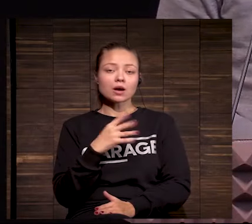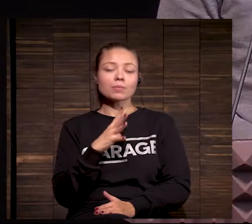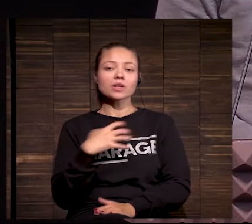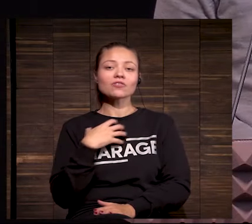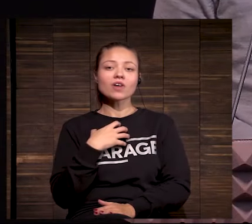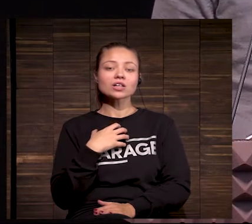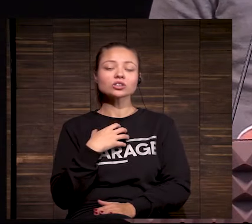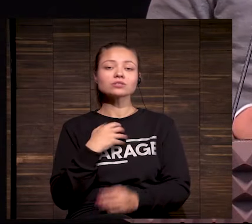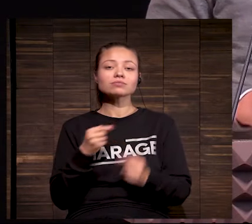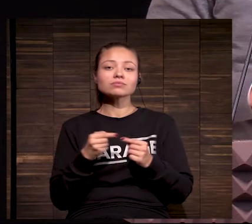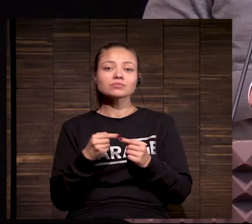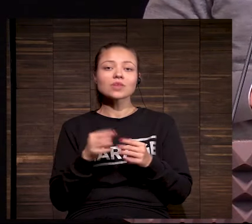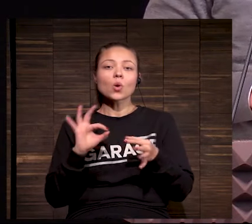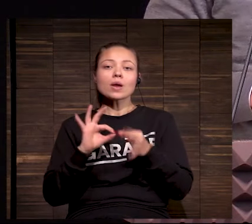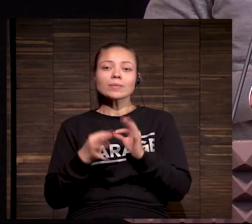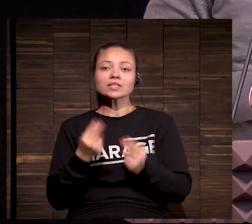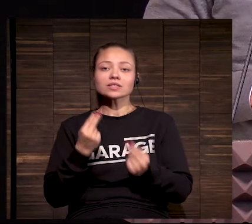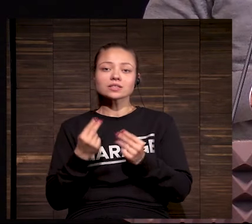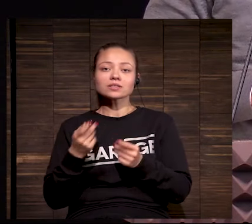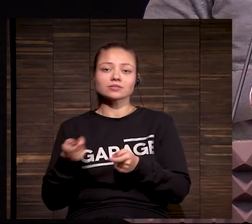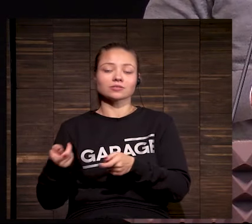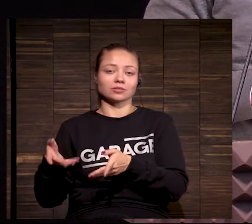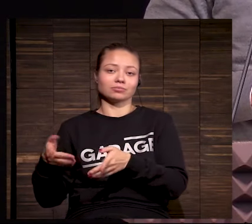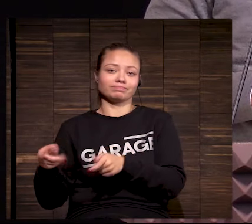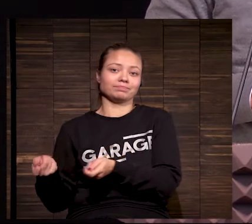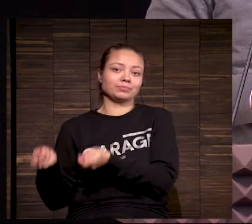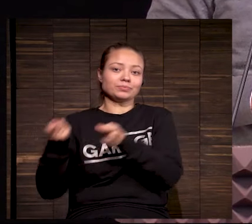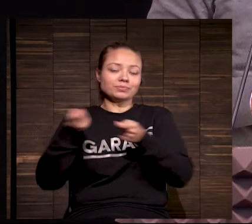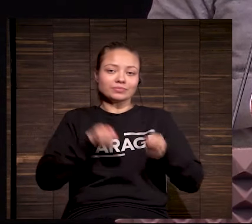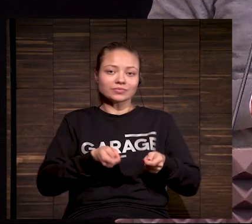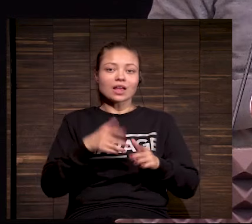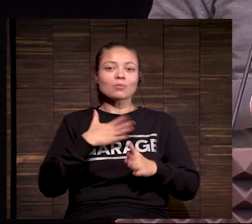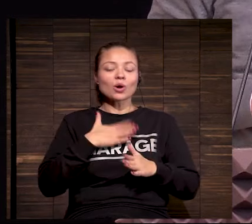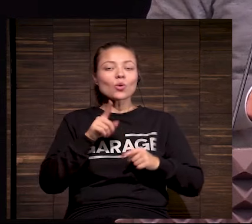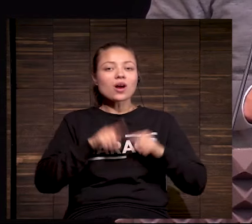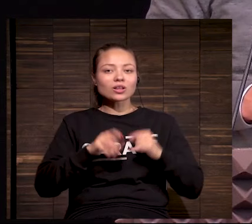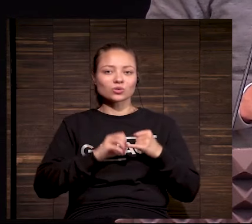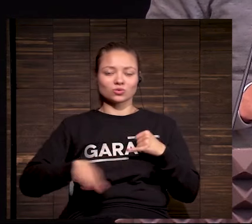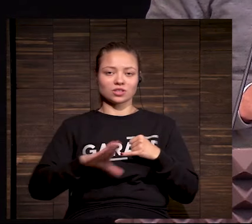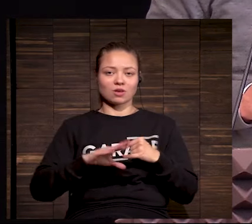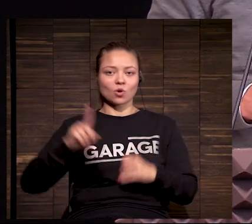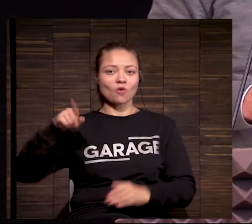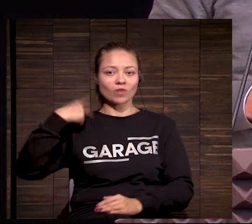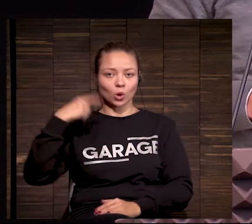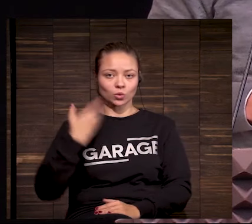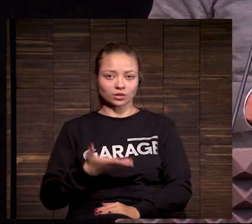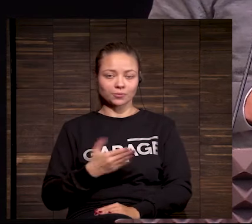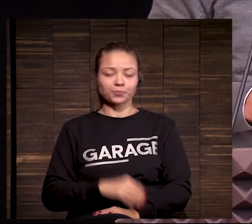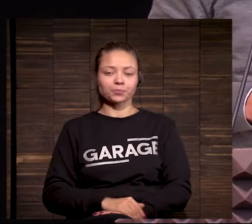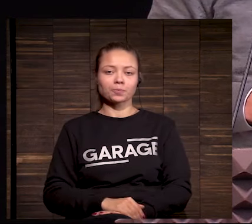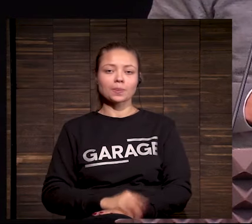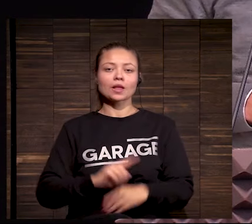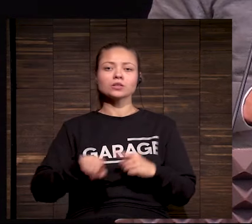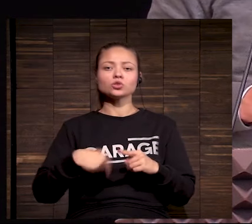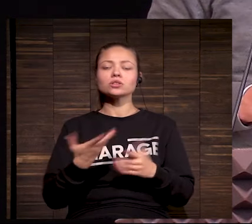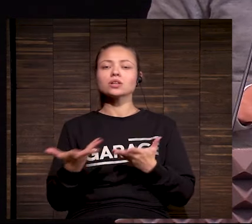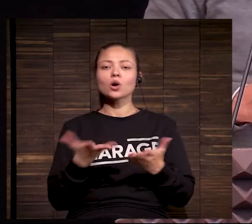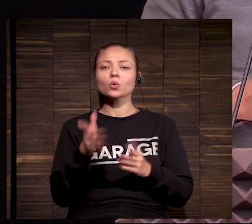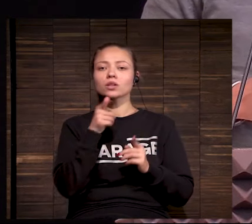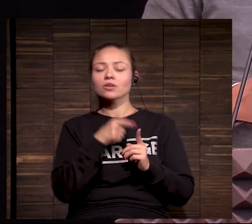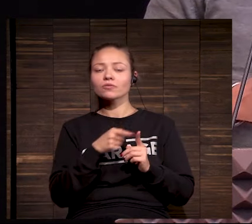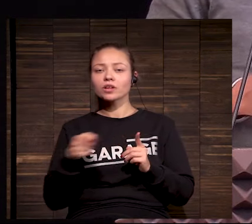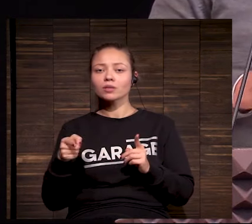именно привести олимпийские игры на мою родную землю в лондон через какое-то время ко